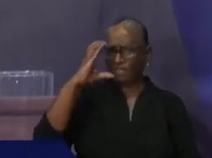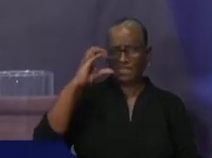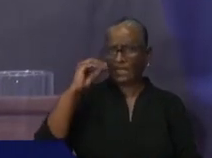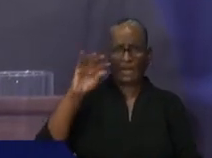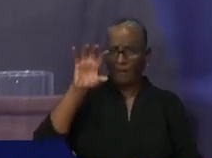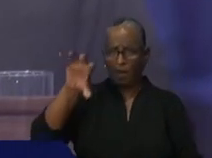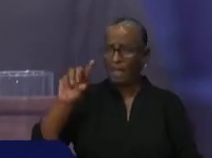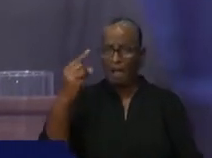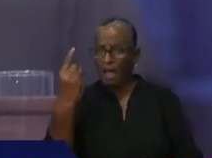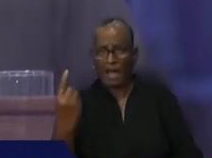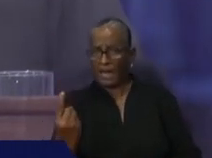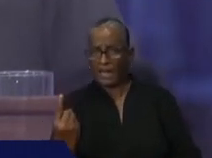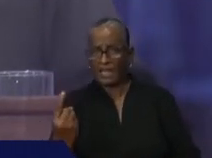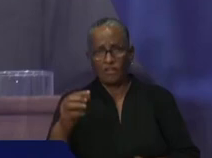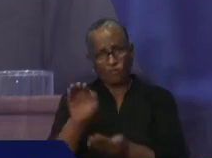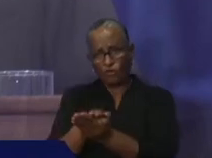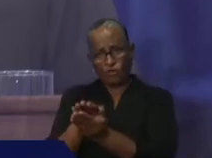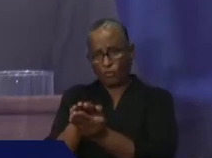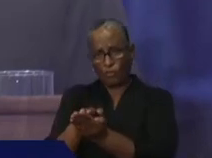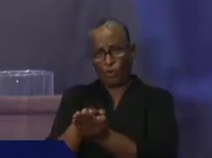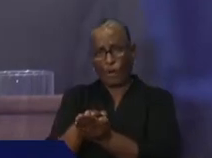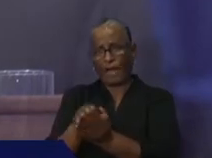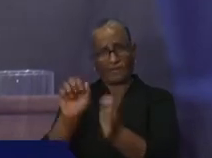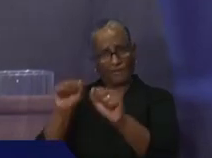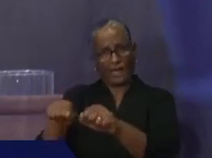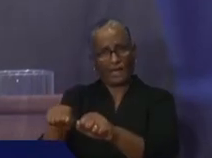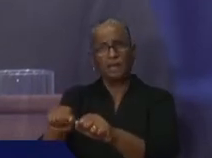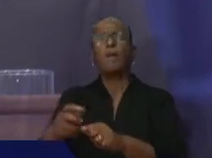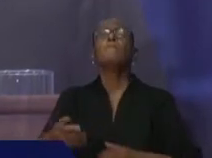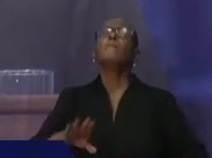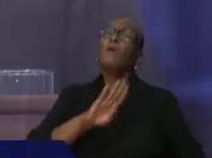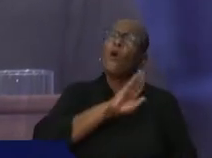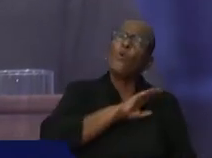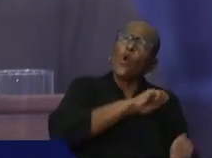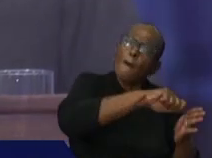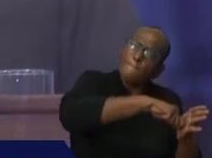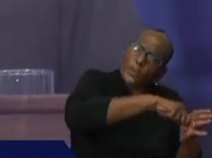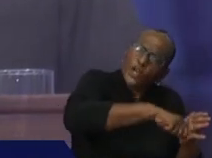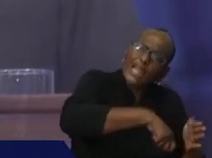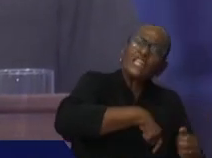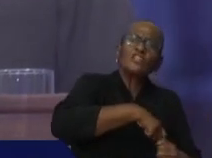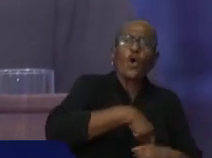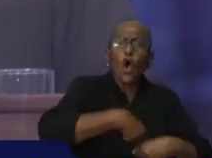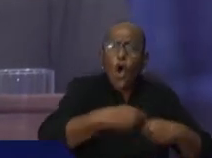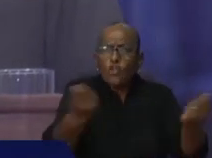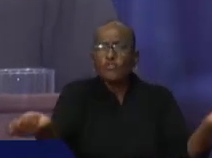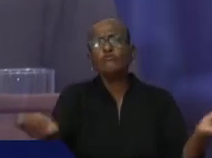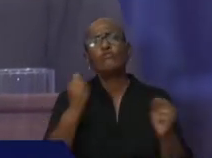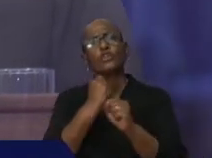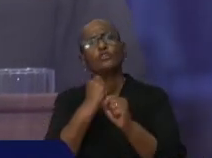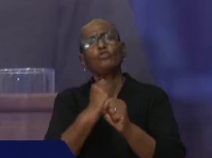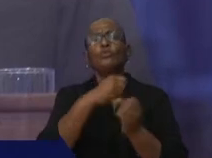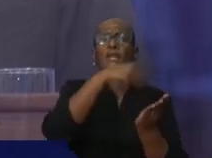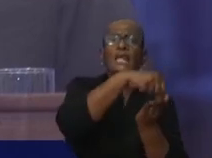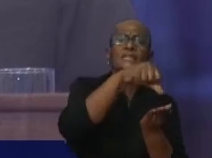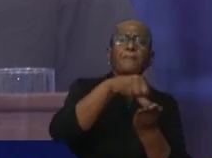van de monetaire stabiliteit, maar ook om projecten uit te voeren en projecten te financieren.